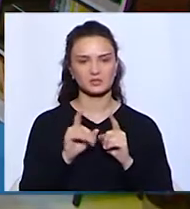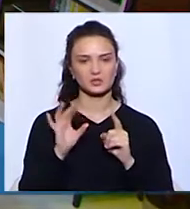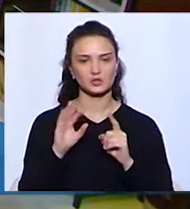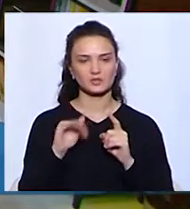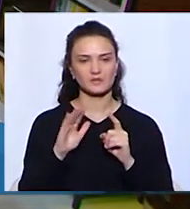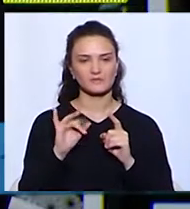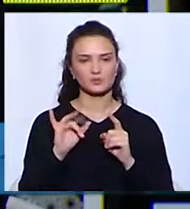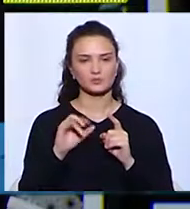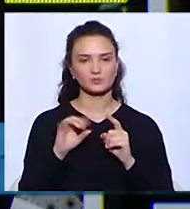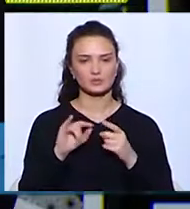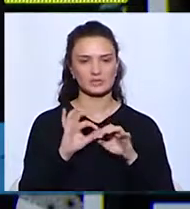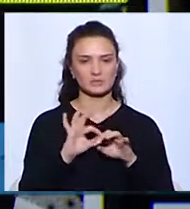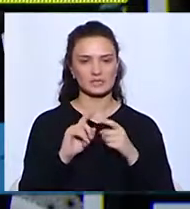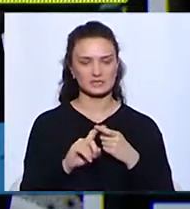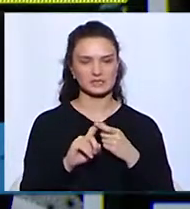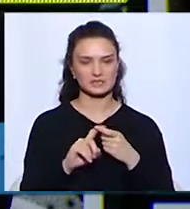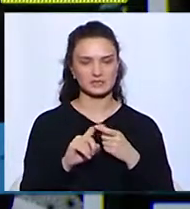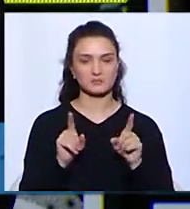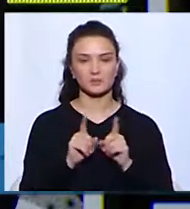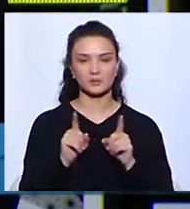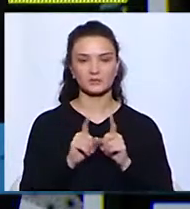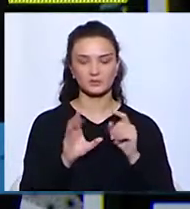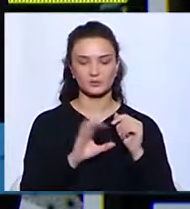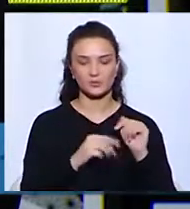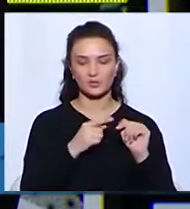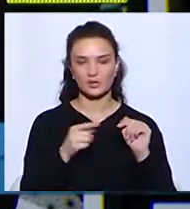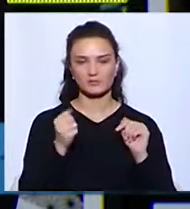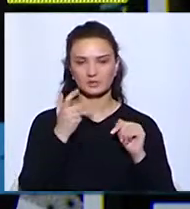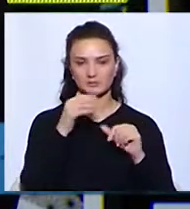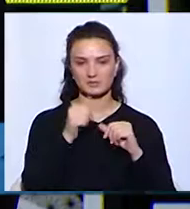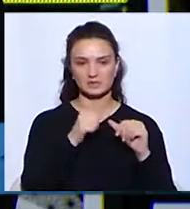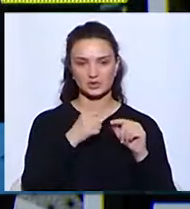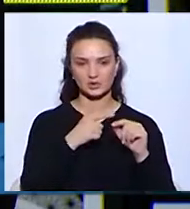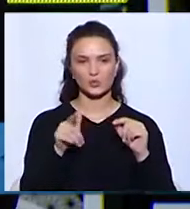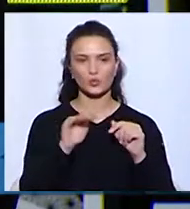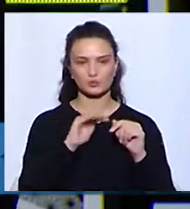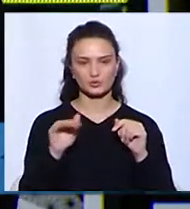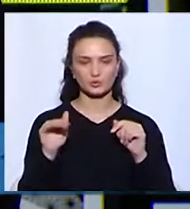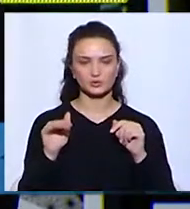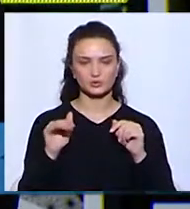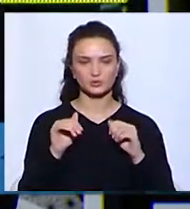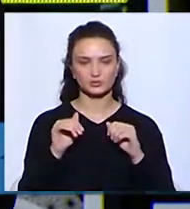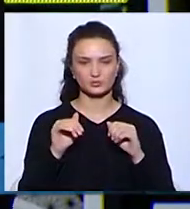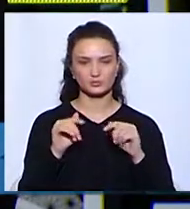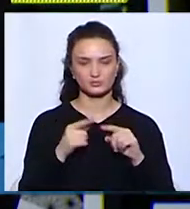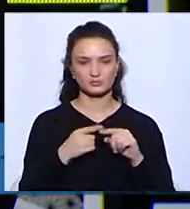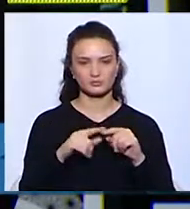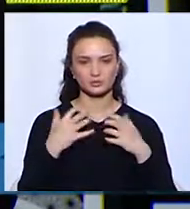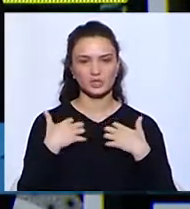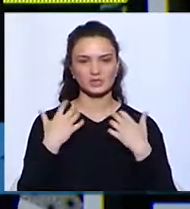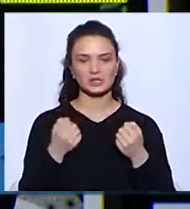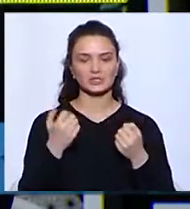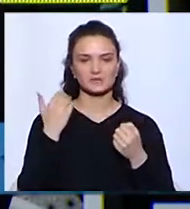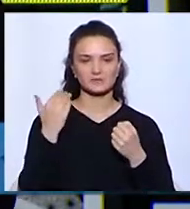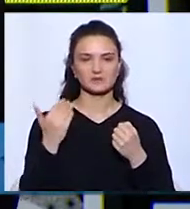როტავირუსული ინფექცია. მიუხედავად იმისა, რომ ბოლო რამდენიმე წელია ოფიციალურად საყოველთაო